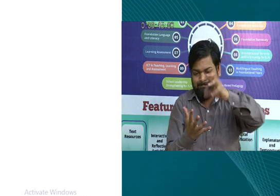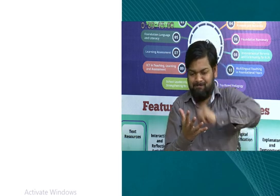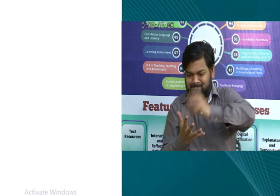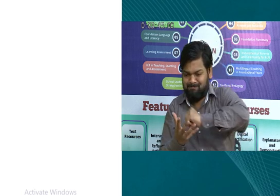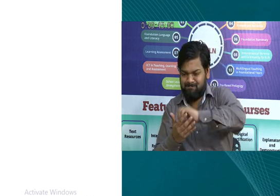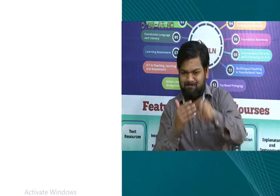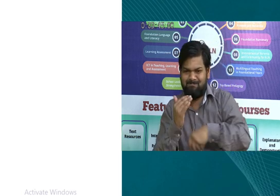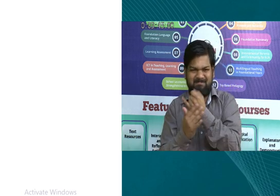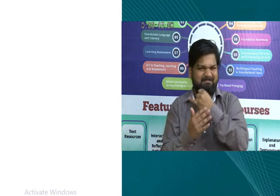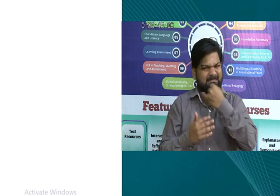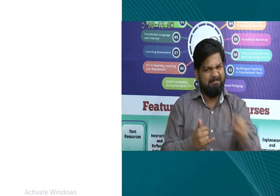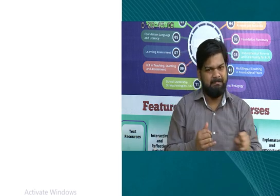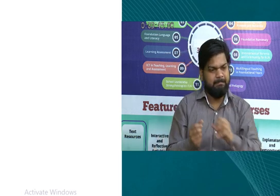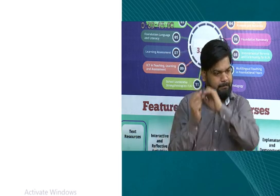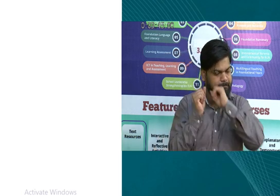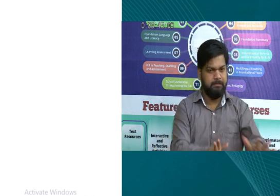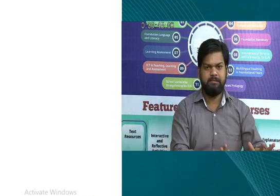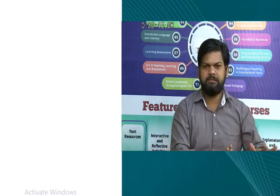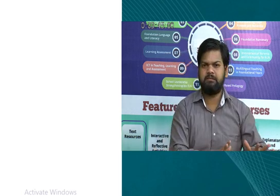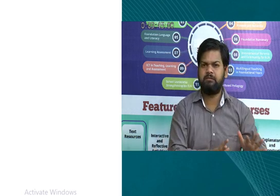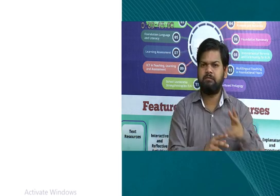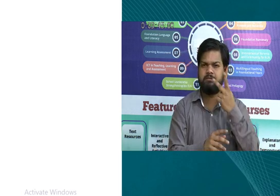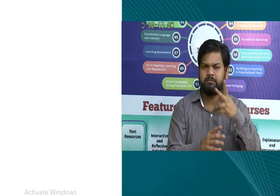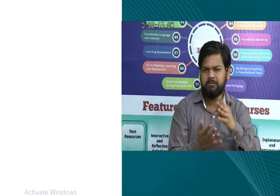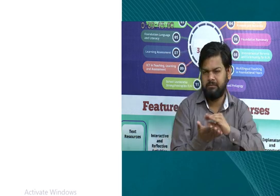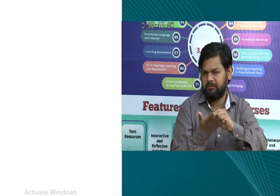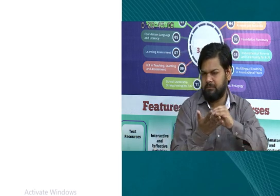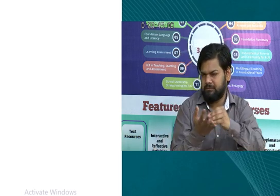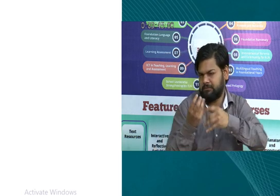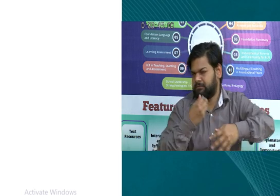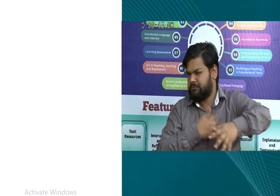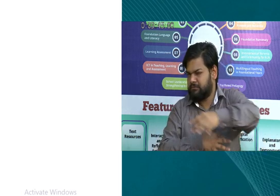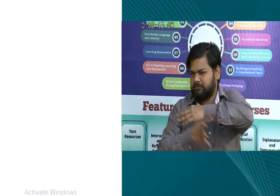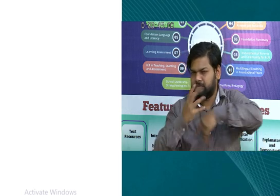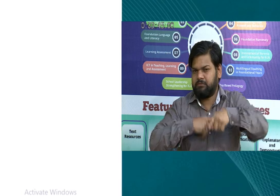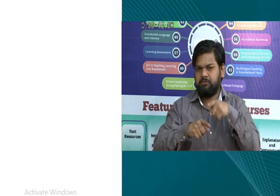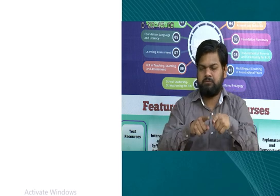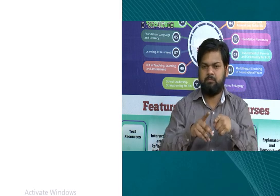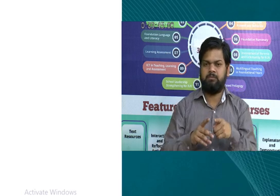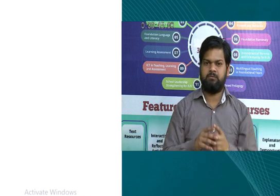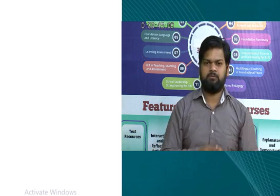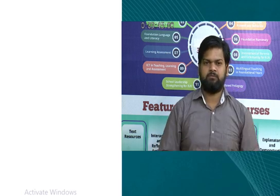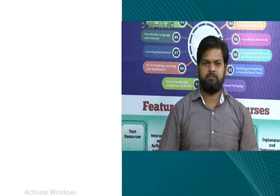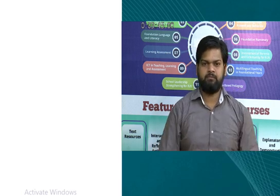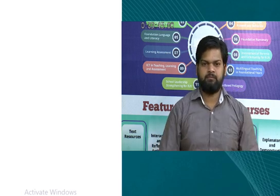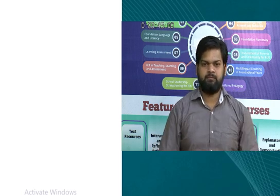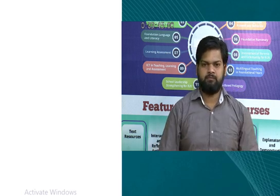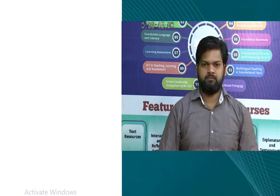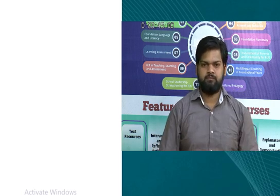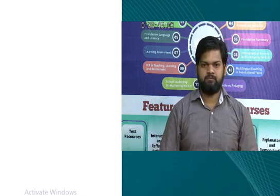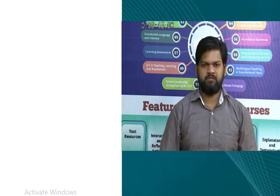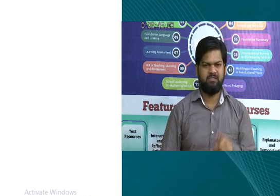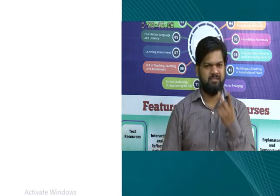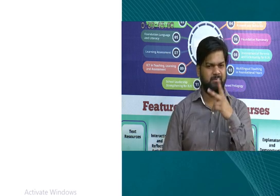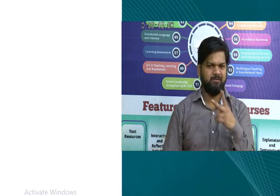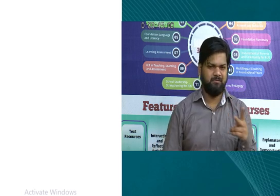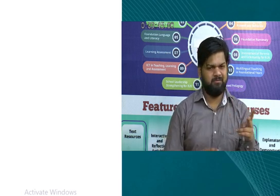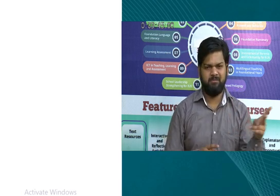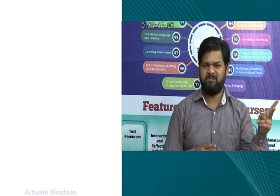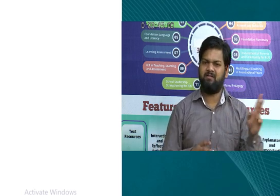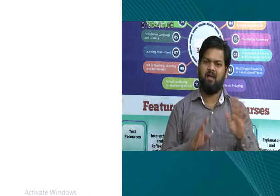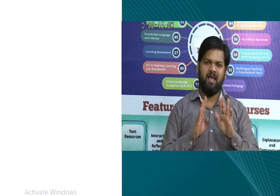इसी तरह धूल में मिला देना है ना और जो है इस तरह से नेस्तनाबूत करना है तो